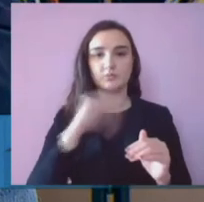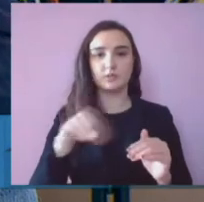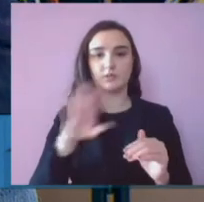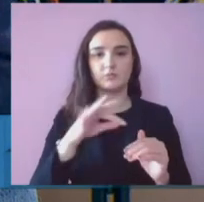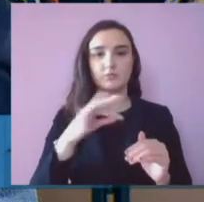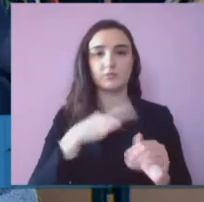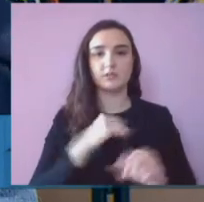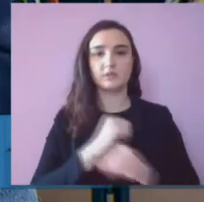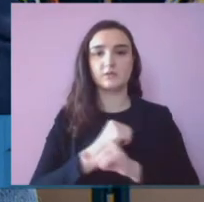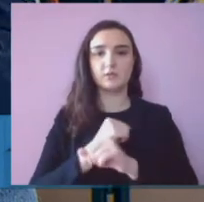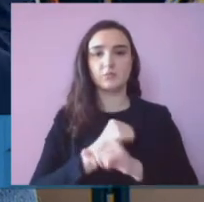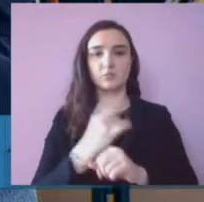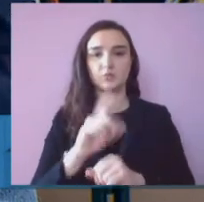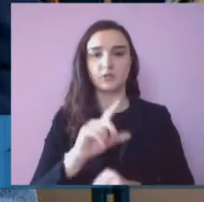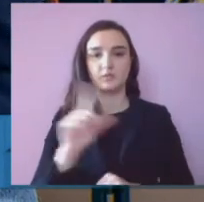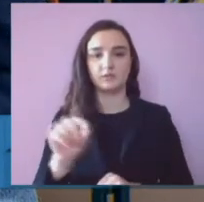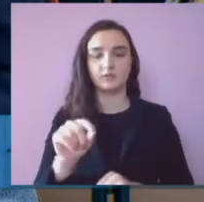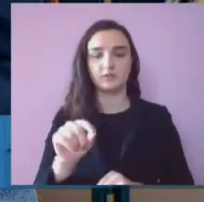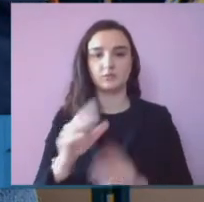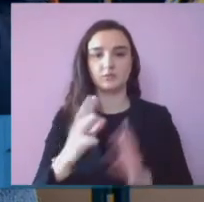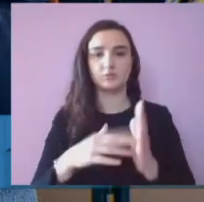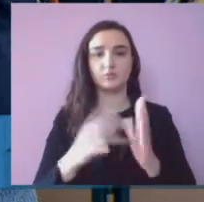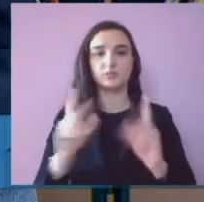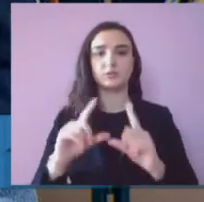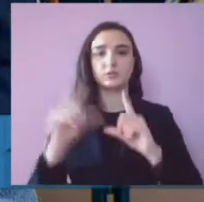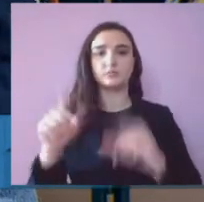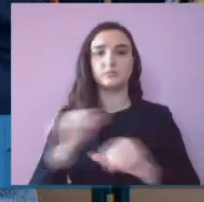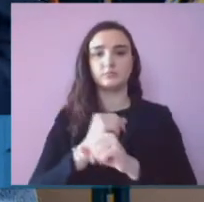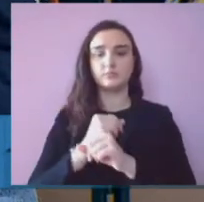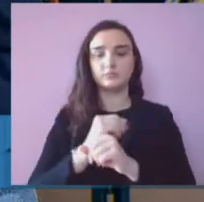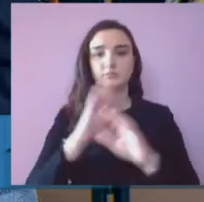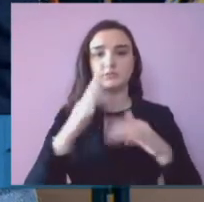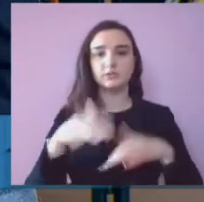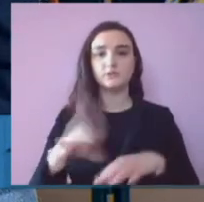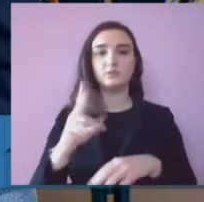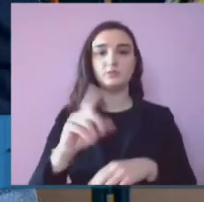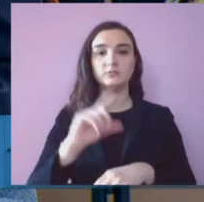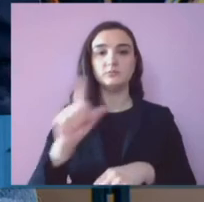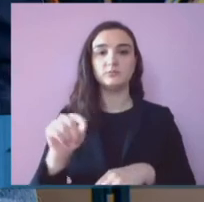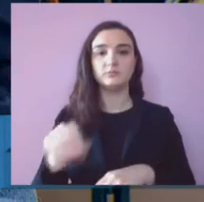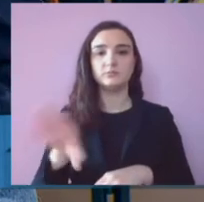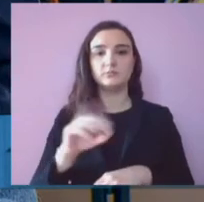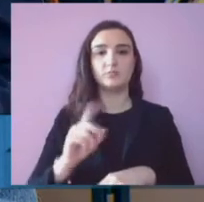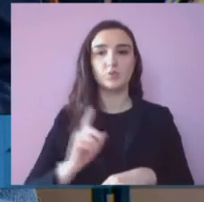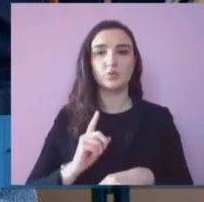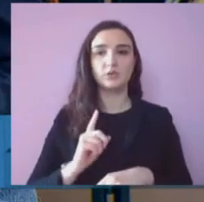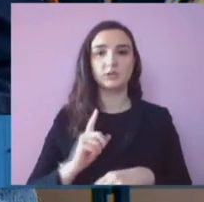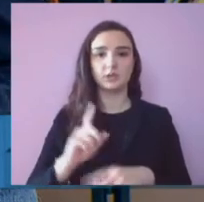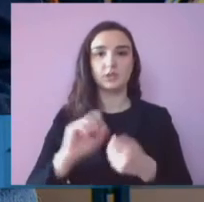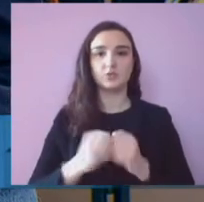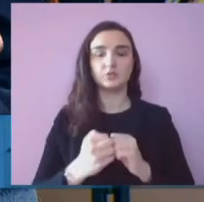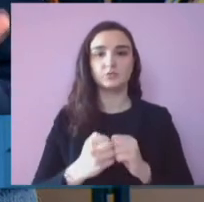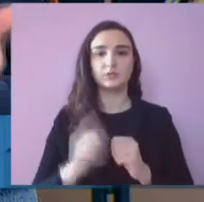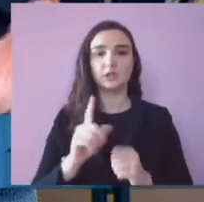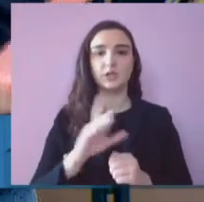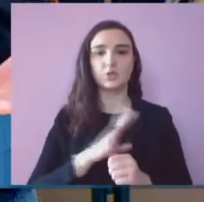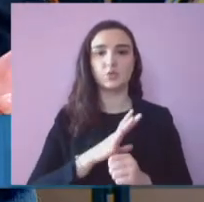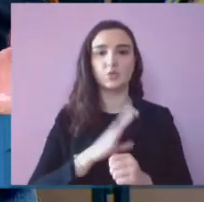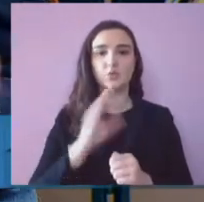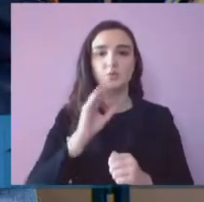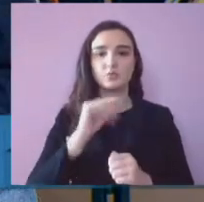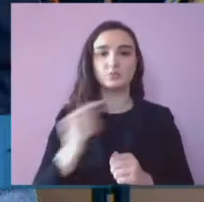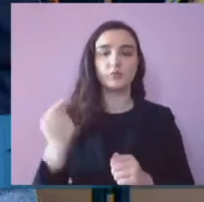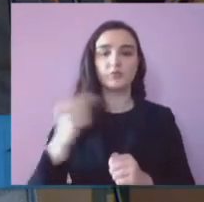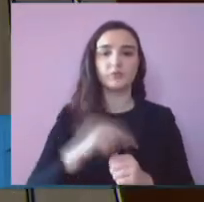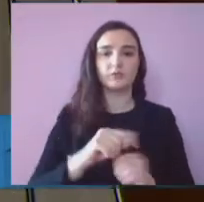დასასვენებლად უნდა წავიდეთ, სოფლად უნდა წავიდეთ, ან ზღვაზე უნდა წავიდეთ, მოლოდინი გახსოვთ, ხომ გახსოვთ, რომ რა იყო, ოღონდ როდის მოვიდოდა ეს